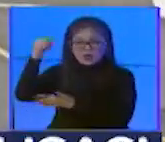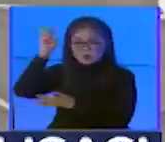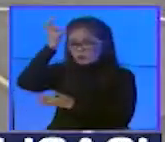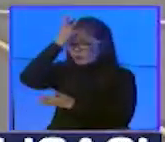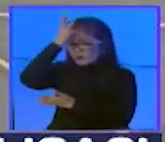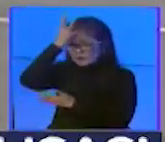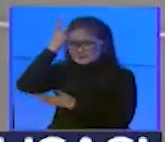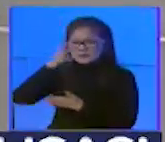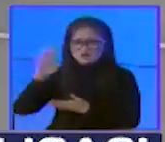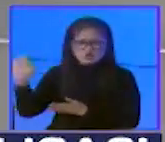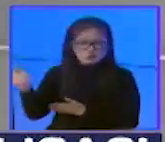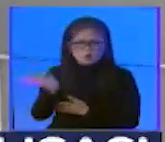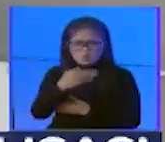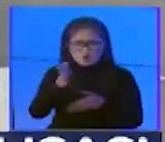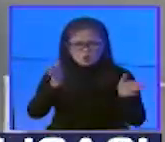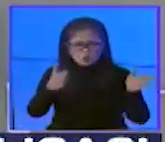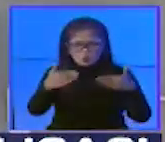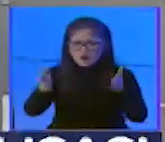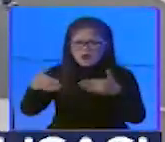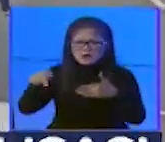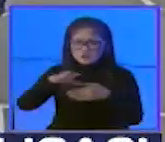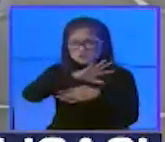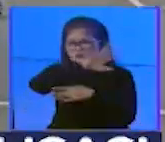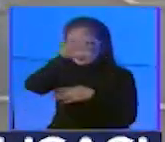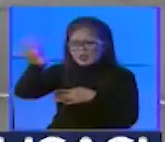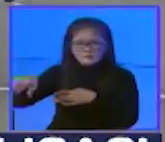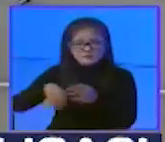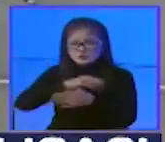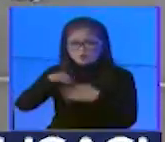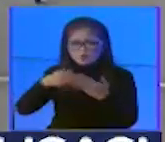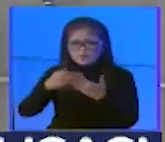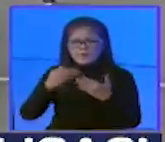komplek kantor pemerintahan kabupaten ini disemprot cairan disinfektan.